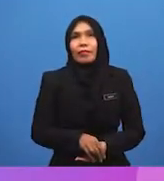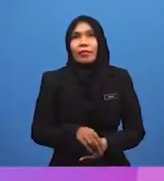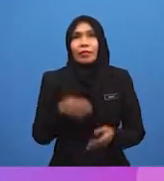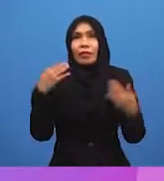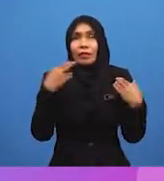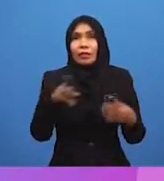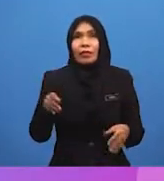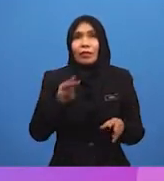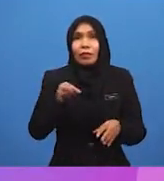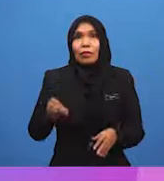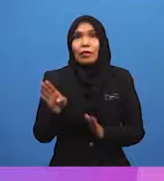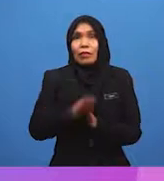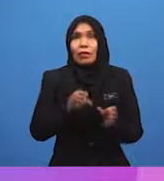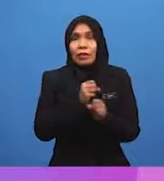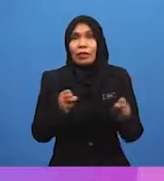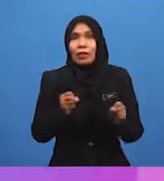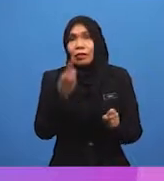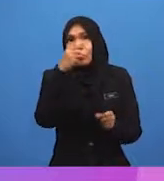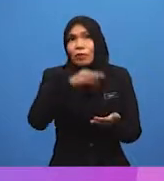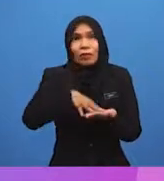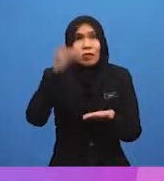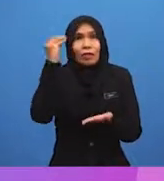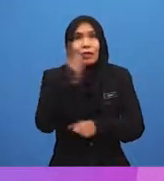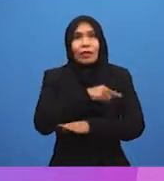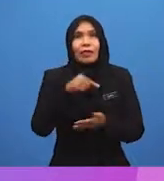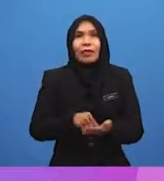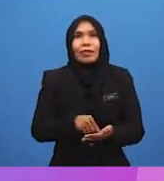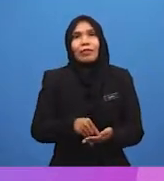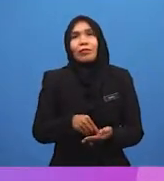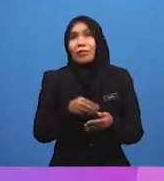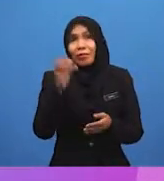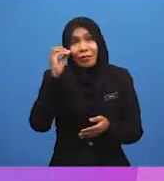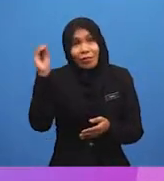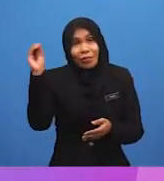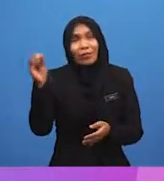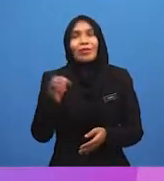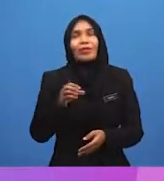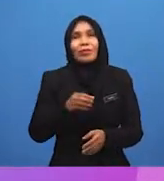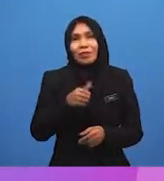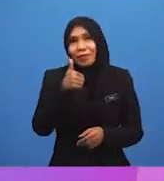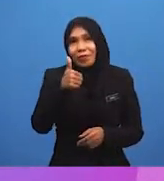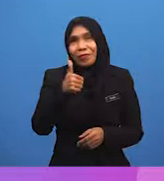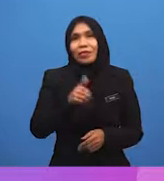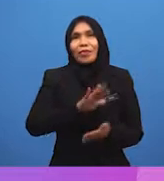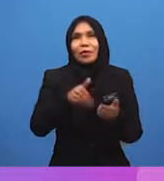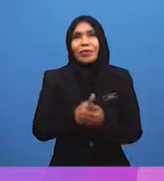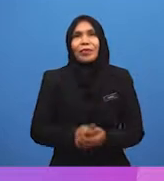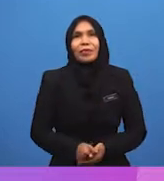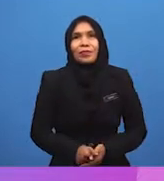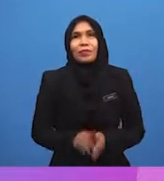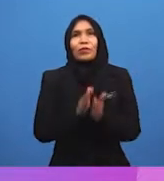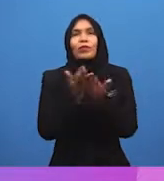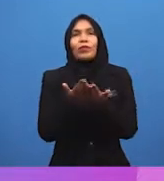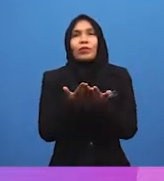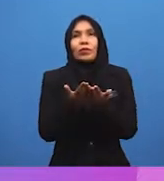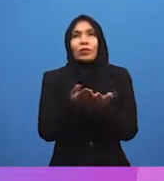murid-murid bersedia untuk pembelajaran pada hari ini? Oh, sudah. Bagus semua. Jangan lupa buka buku